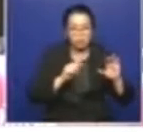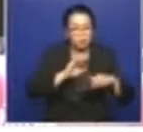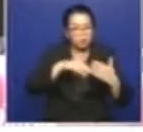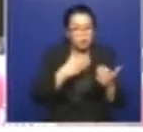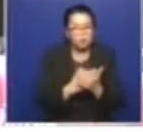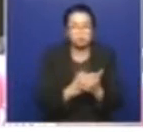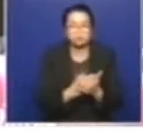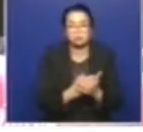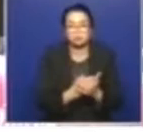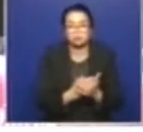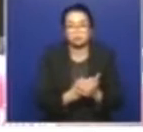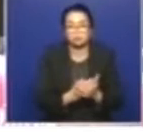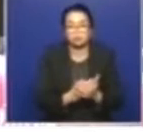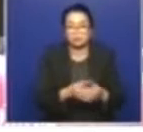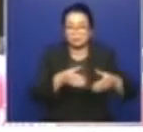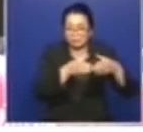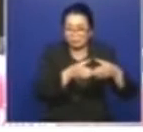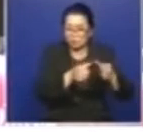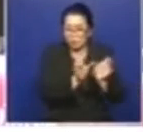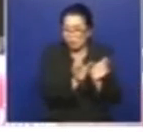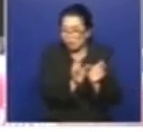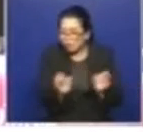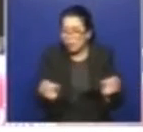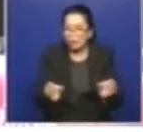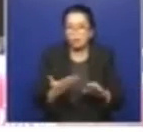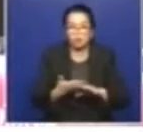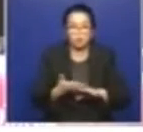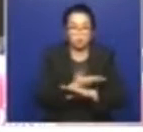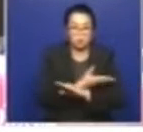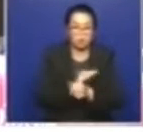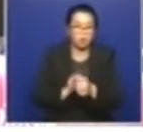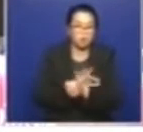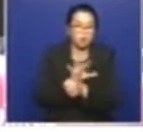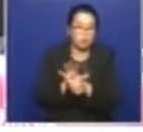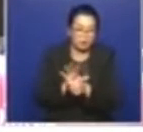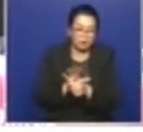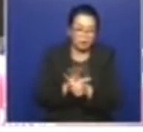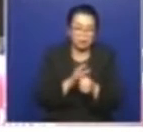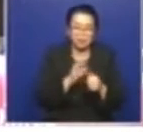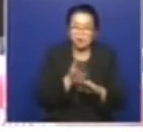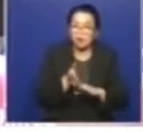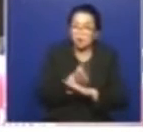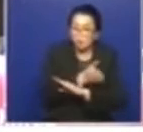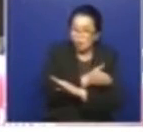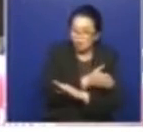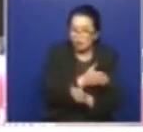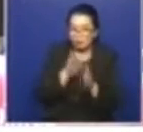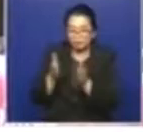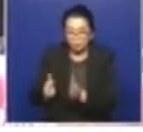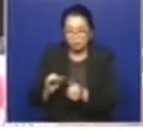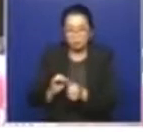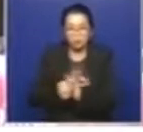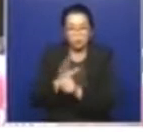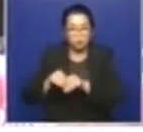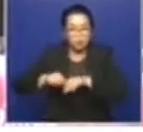เลยท่านต้องแยกออกว่าก่อนโควิดกับโควิดอะไรคือปัจจัยทำให้เ